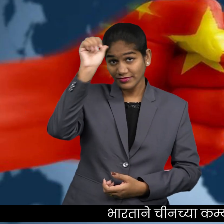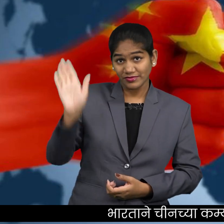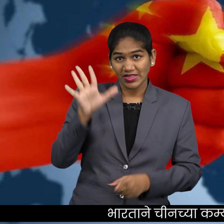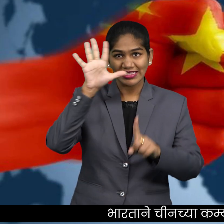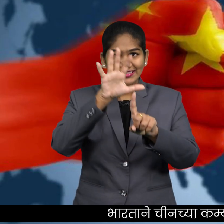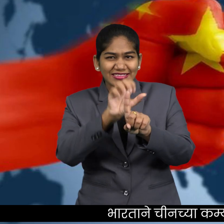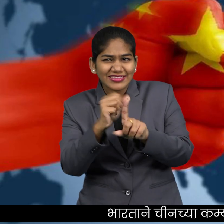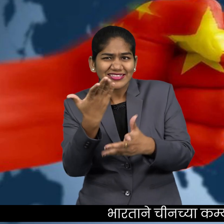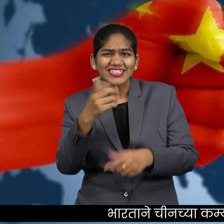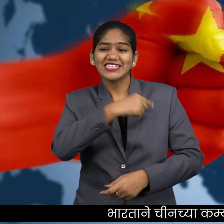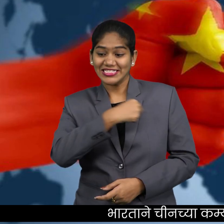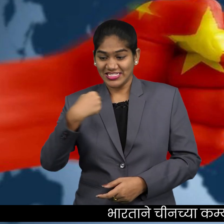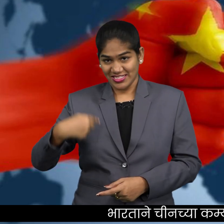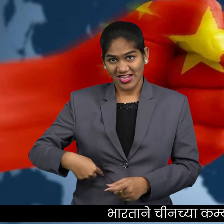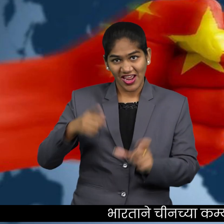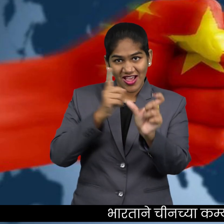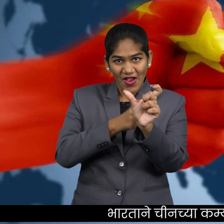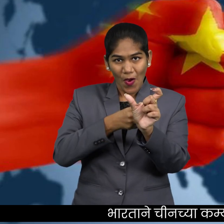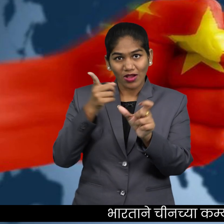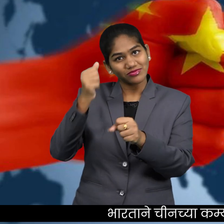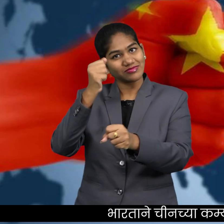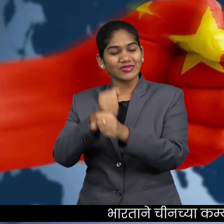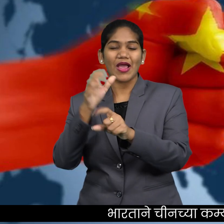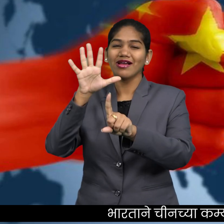भारताने चीनच्या कम्युनिस्ट सरकारला मान्यता दिली